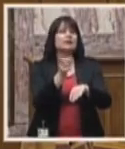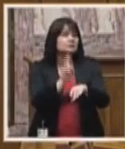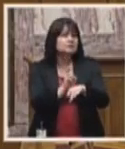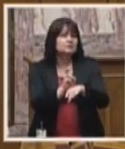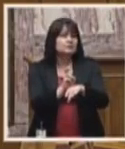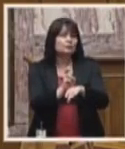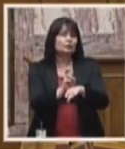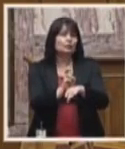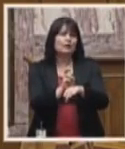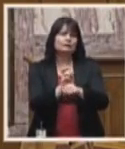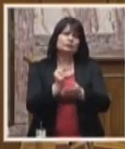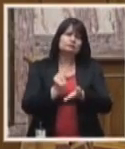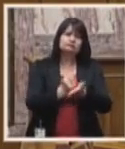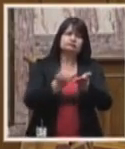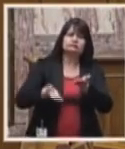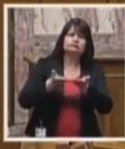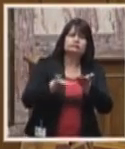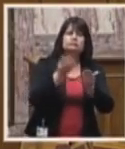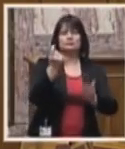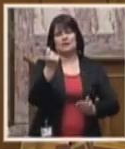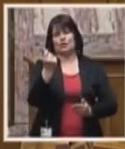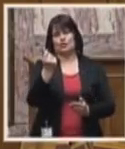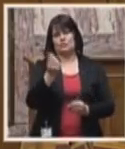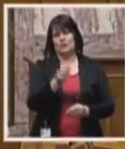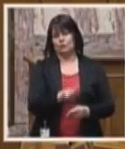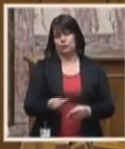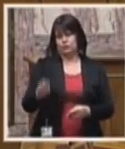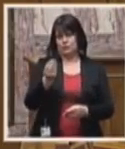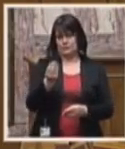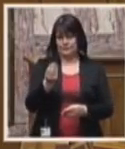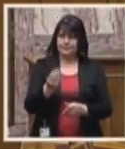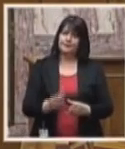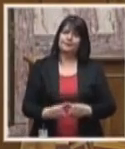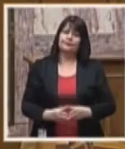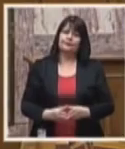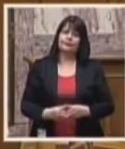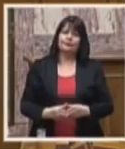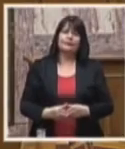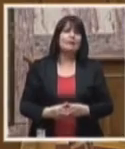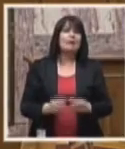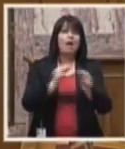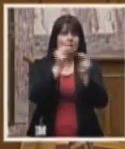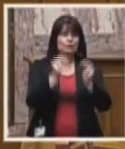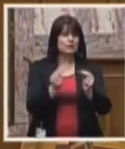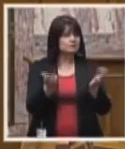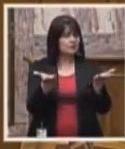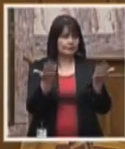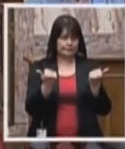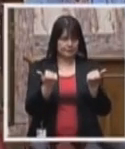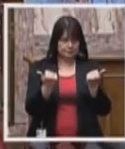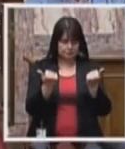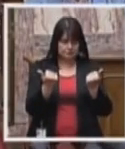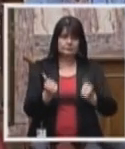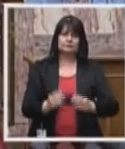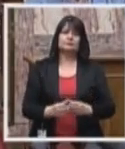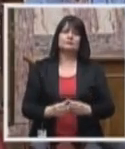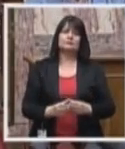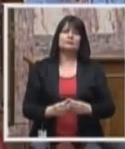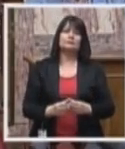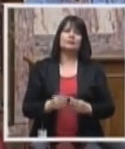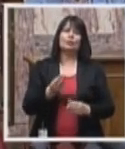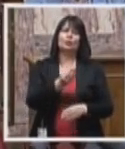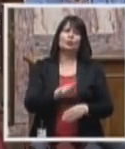στην οικονομία και παραπάνω από ό,τι υπήρχαν. Όχι μόνο δεν έπιασαν τόπο, όχι μόνο μας